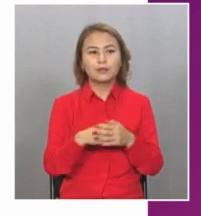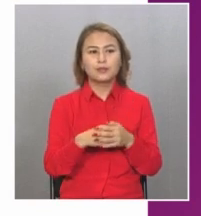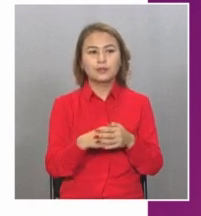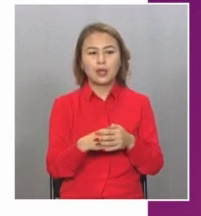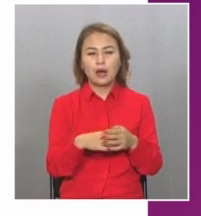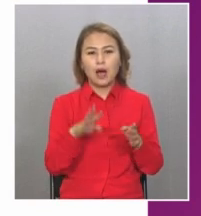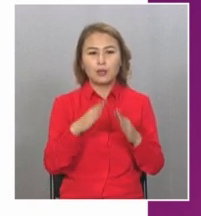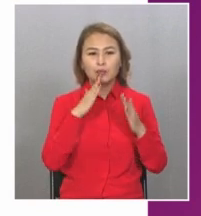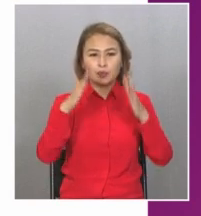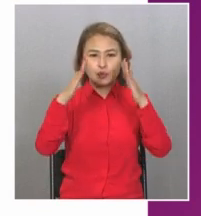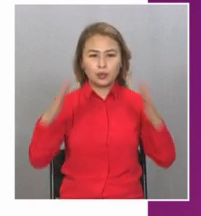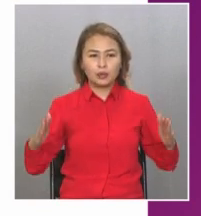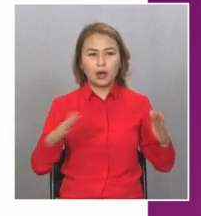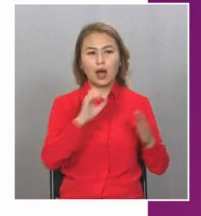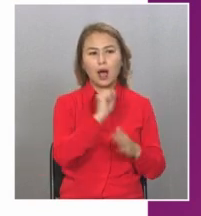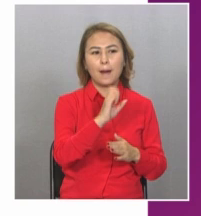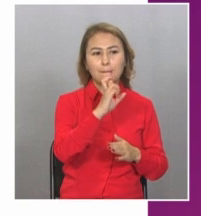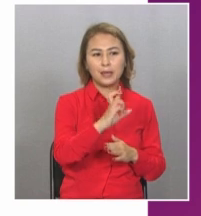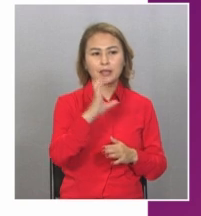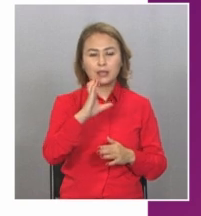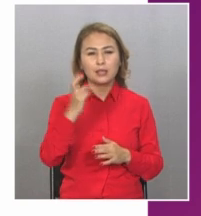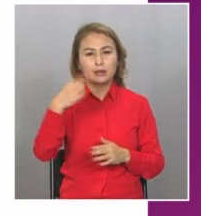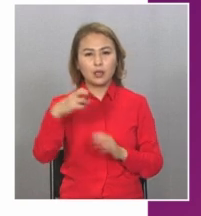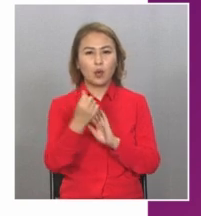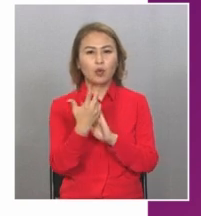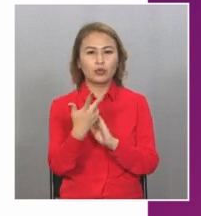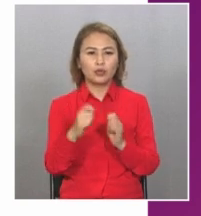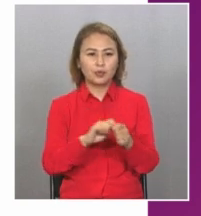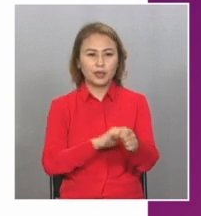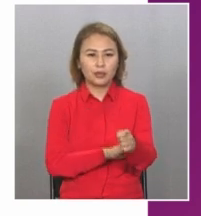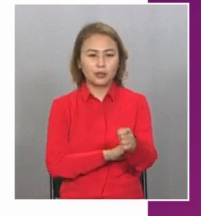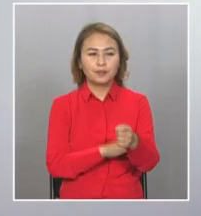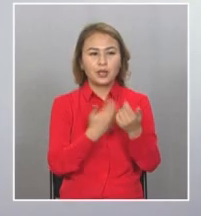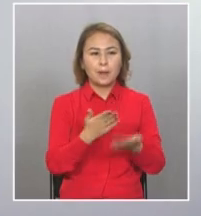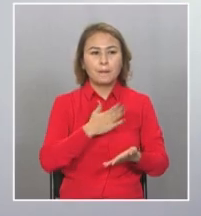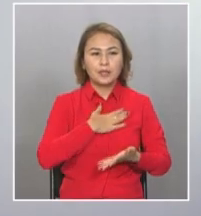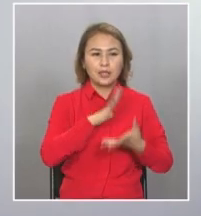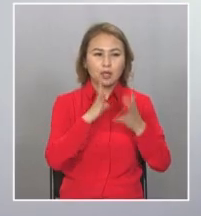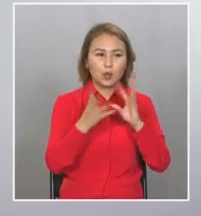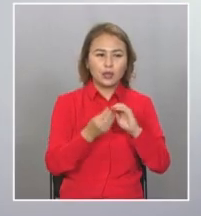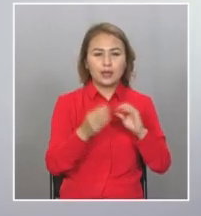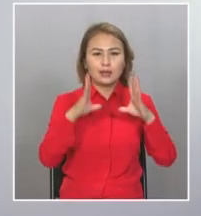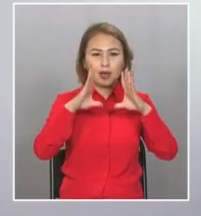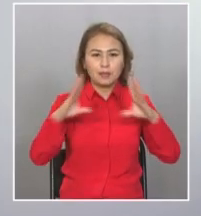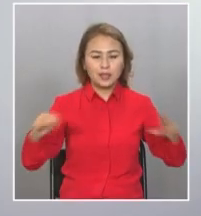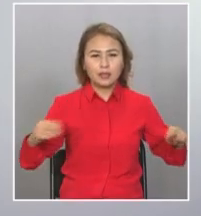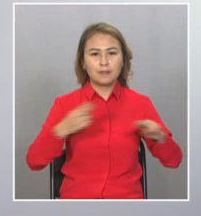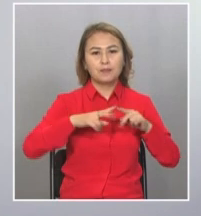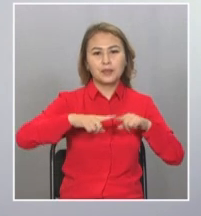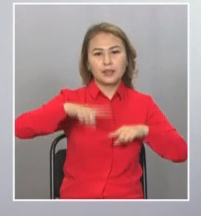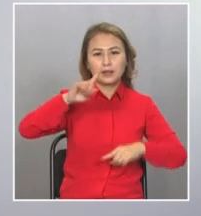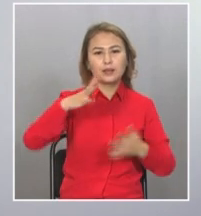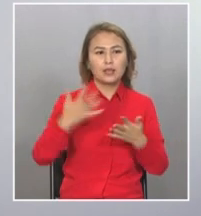Онда бүйір қабырғалары АБ мен СД 13 метрге тең. Енді бізге осы трапецияның биіктігін табу керек